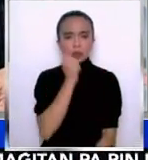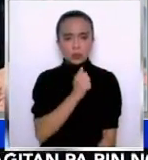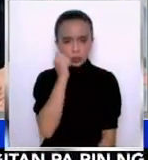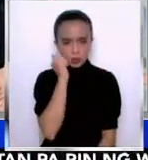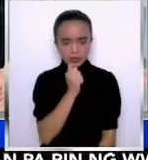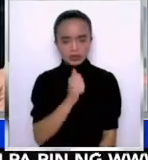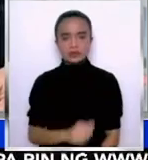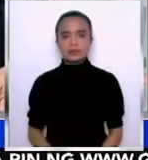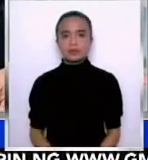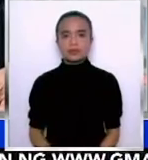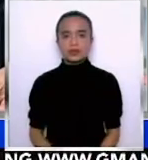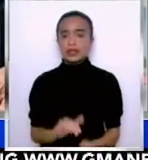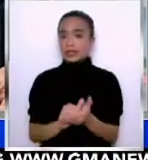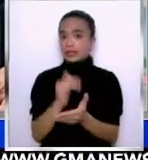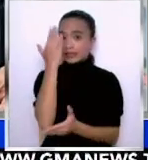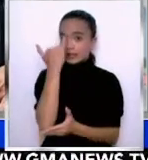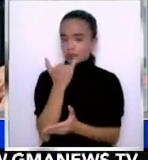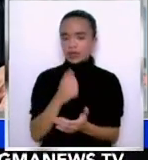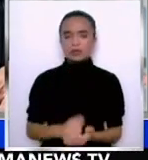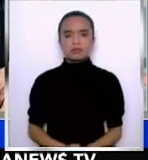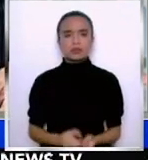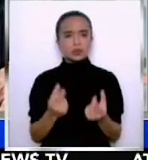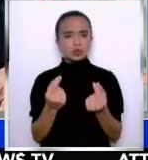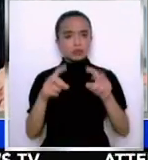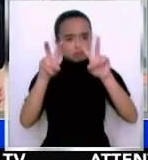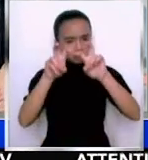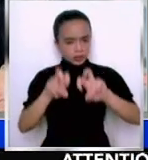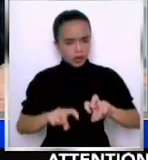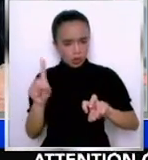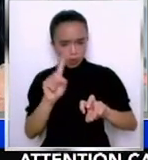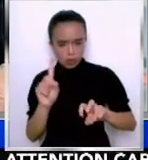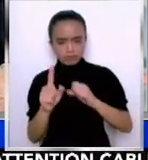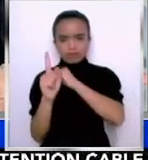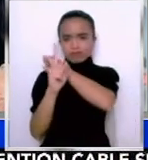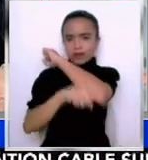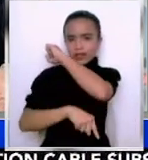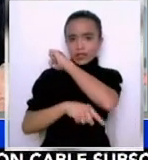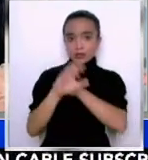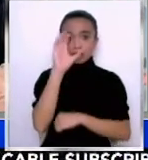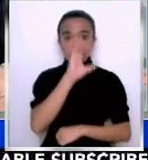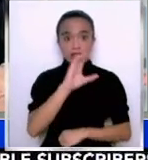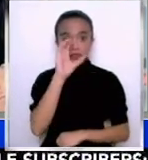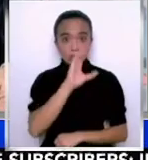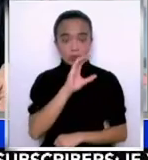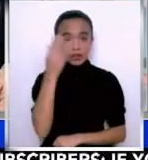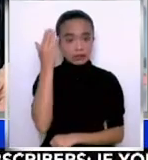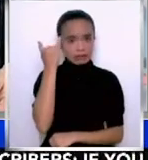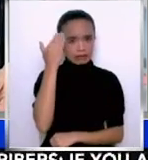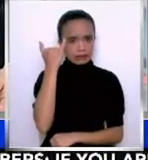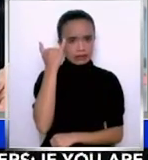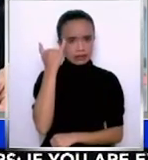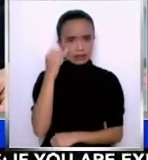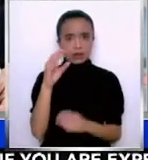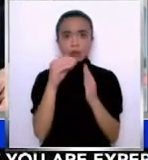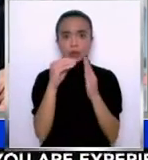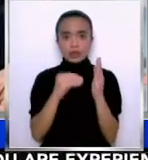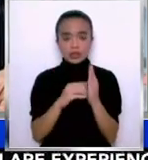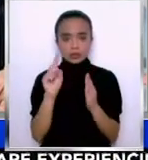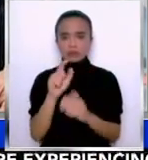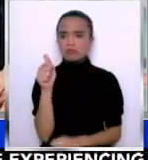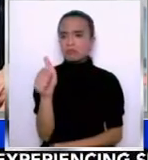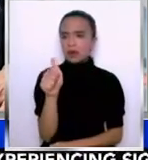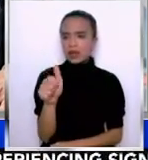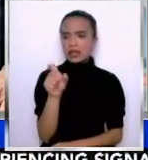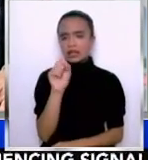na raw posibleng legal na aksyon laban sa lalawigan ng Cebu dahil sa kanilang ordinansa para sa optional na pagsusuot ng face mask sa